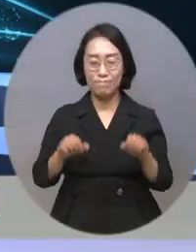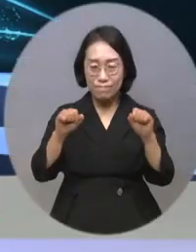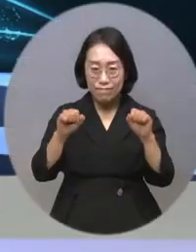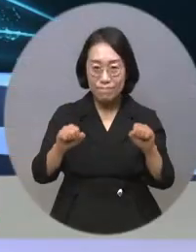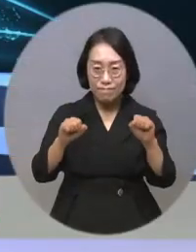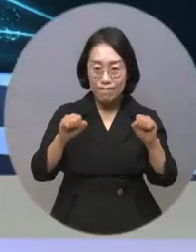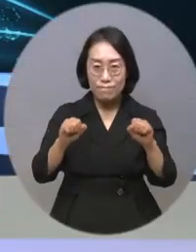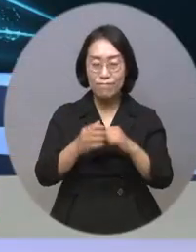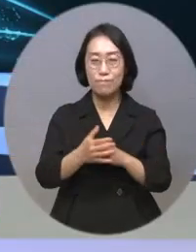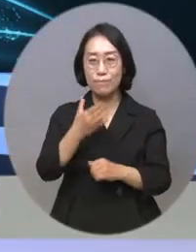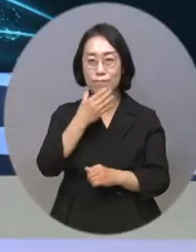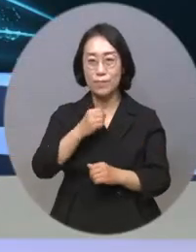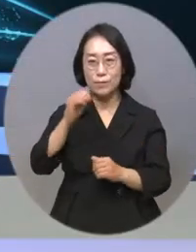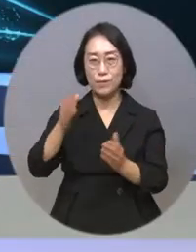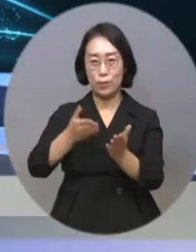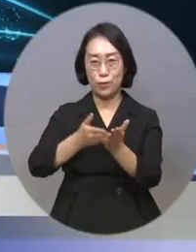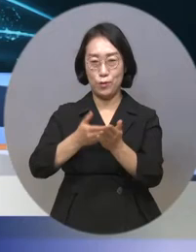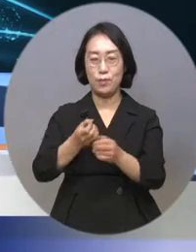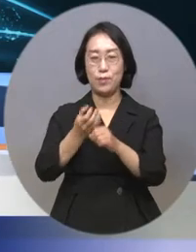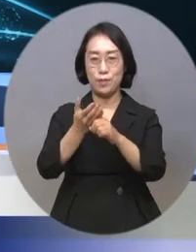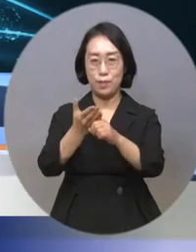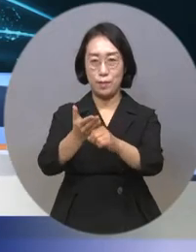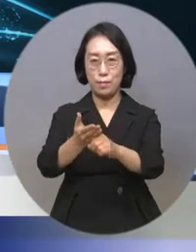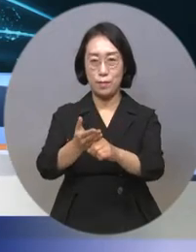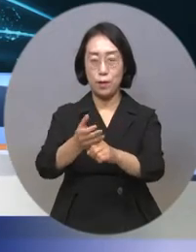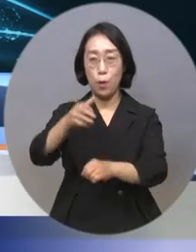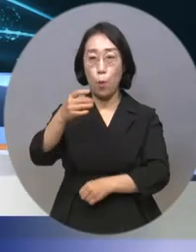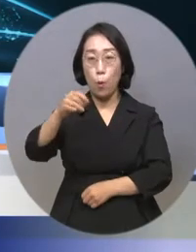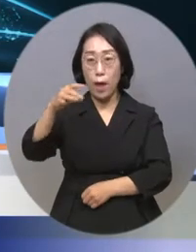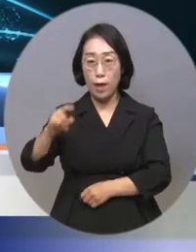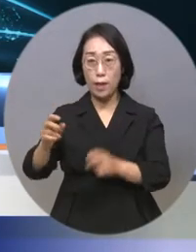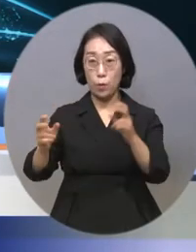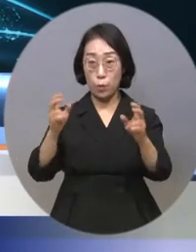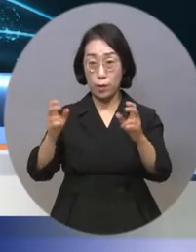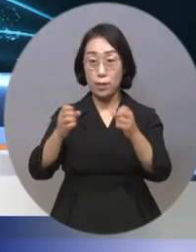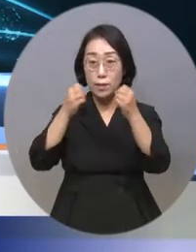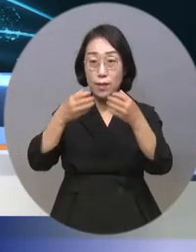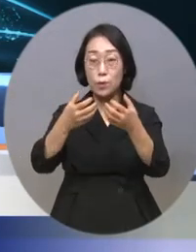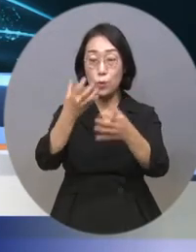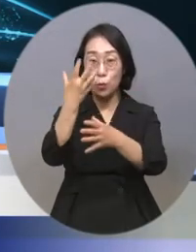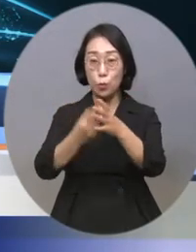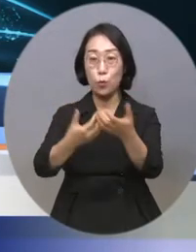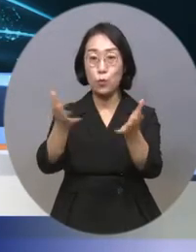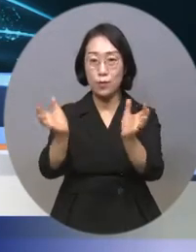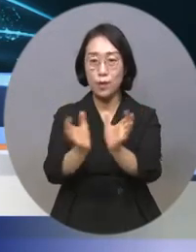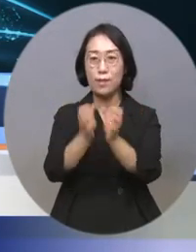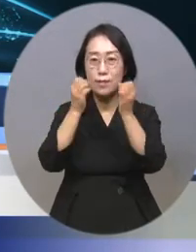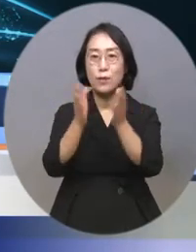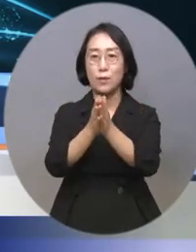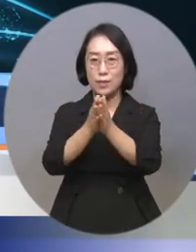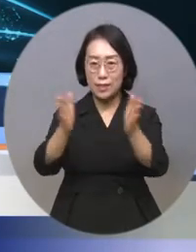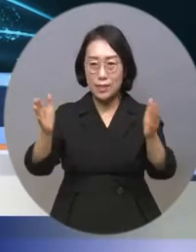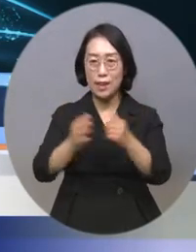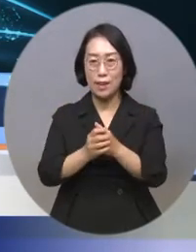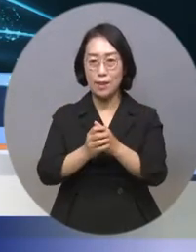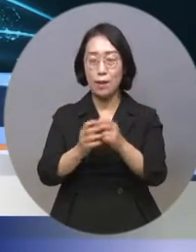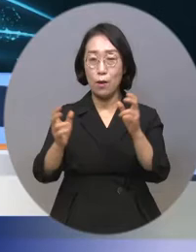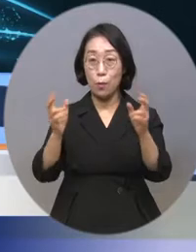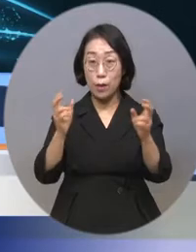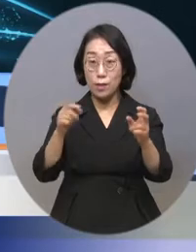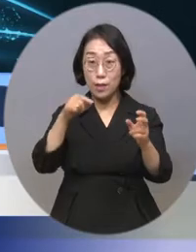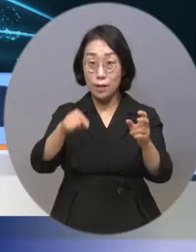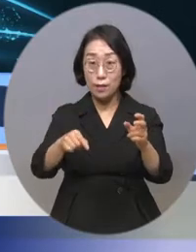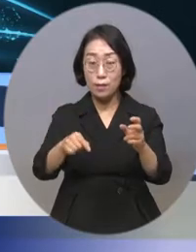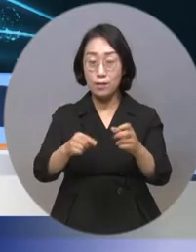여러분 안녕하십니까? 복지TV 뉴스입니다. 코웨이 휠체어 농구단이 새로운 시작에 나섭니다. 코웨이가 기존 서울시청